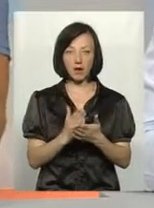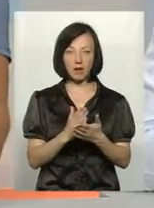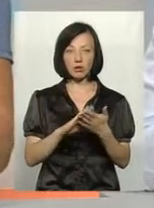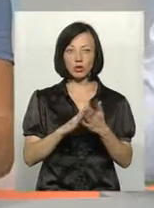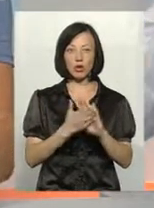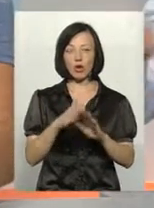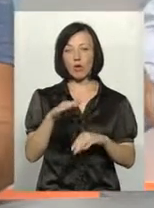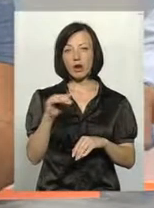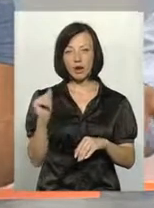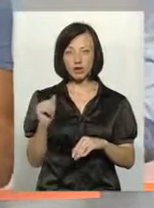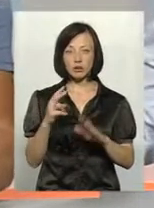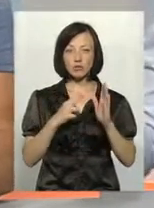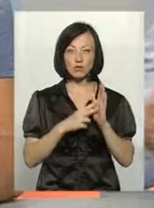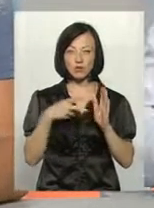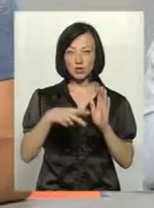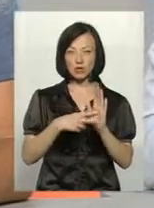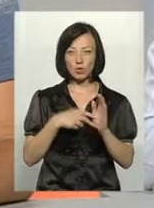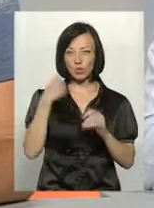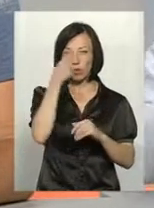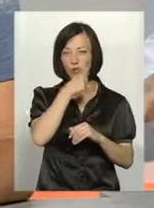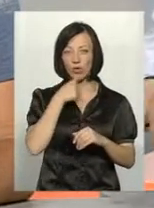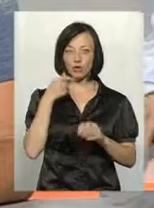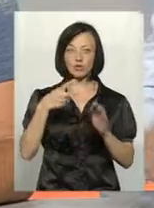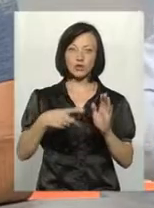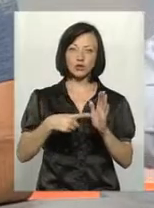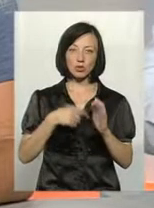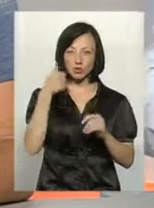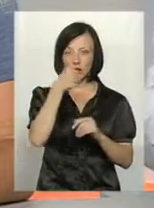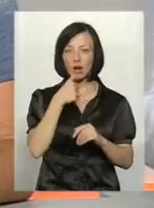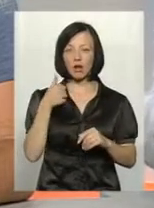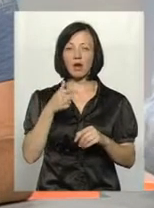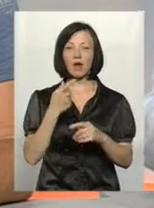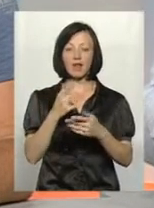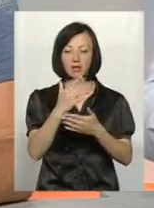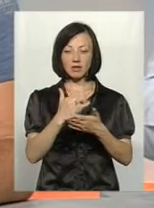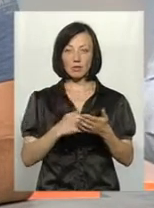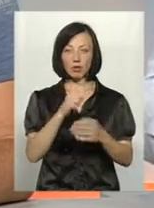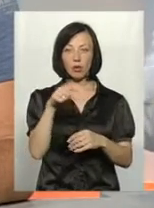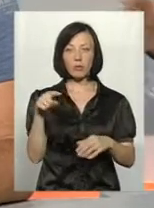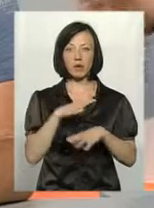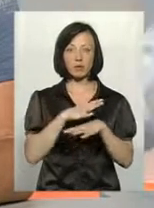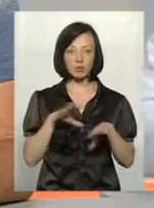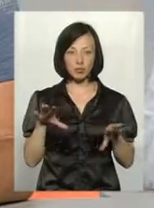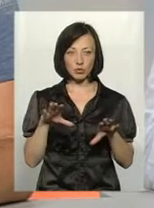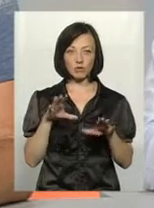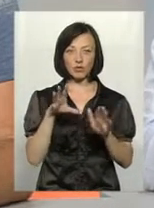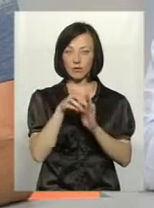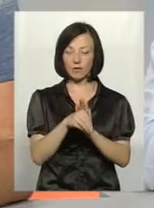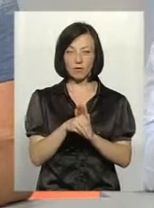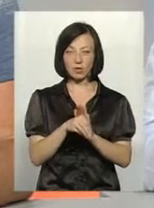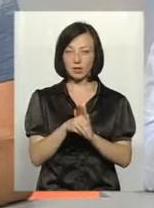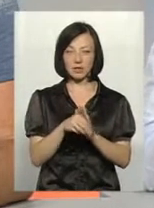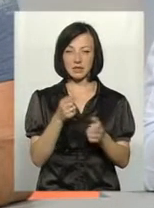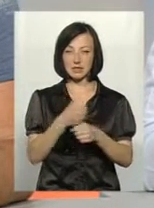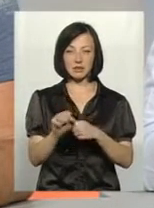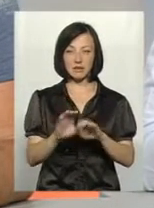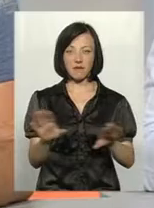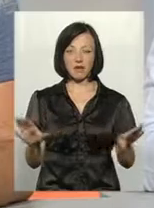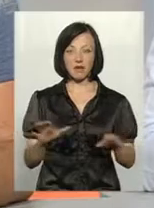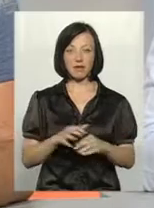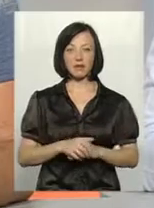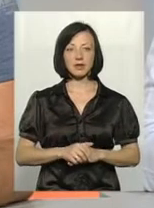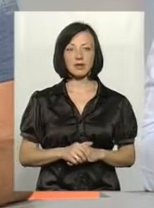договори оренди, там, 7-го року, коли не було обов'язково, там, 6-го року, коли до кадастру, як такого, не заставляли вносити цю